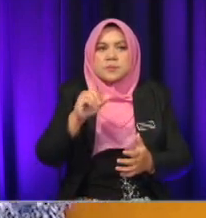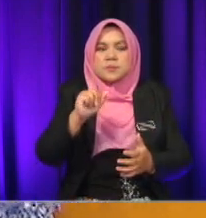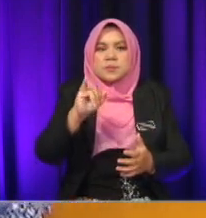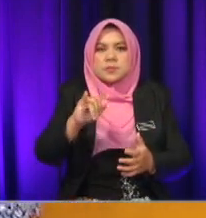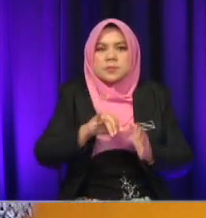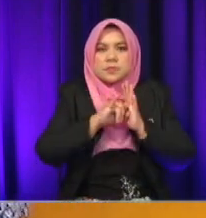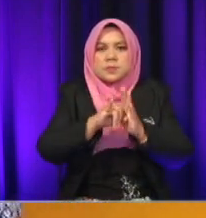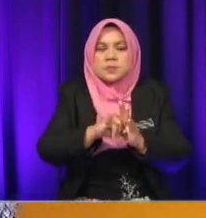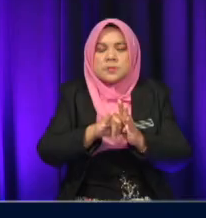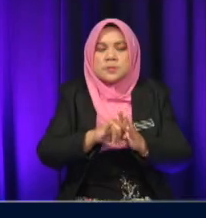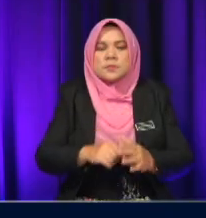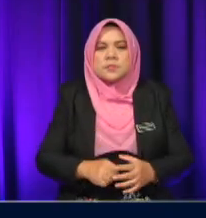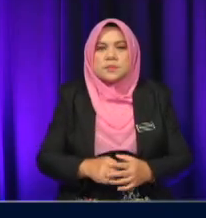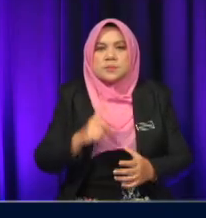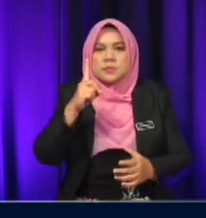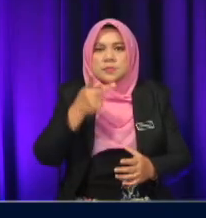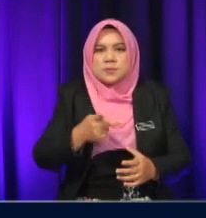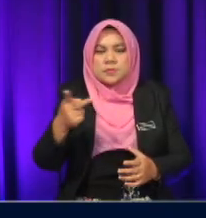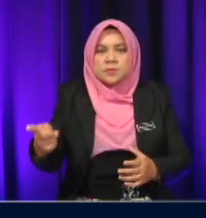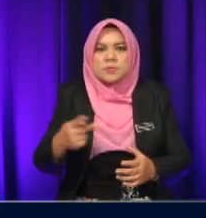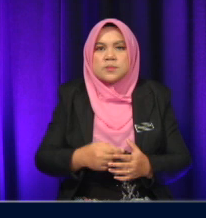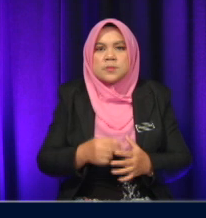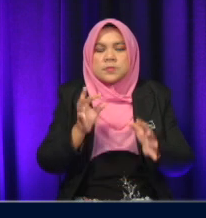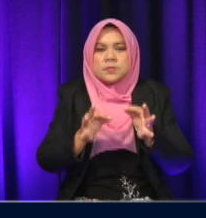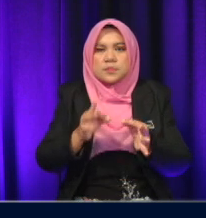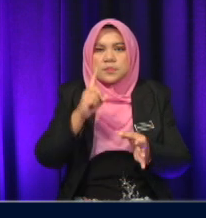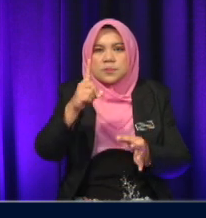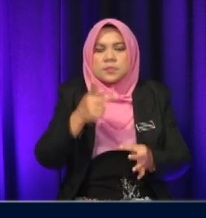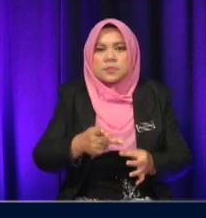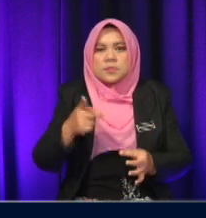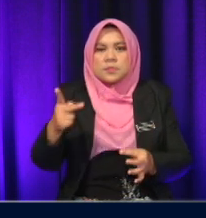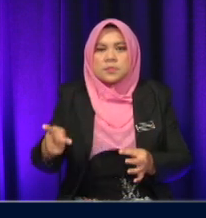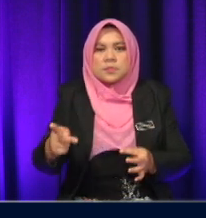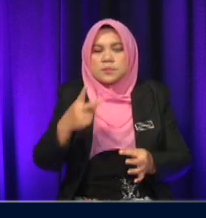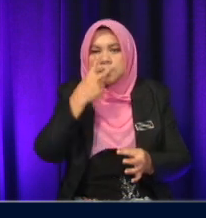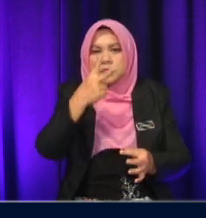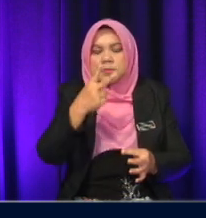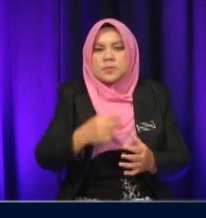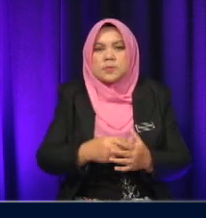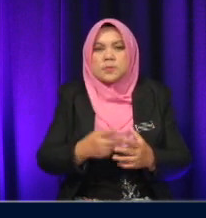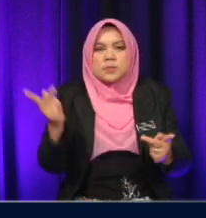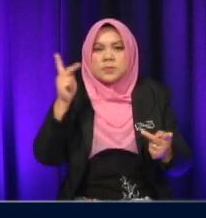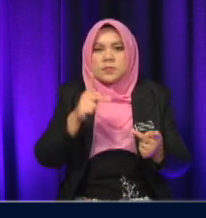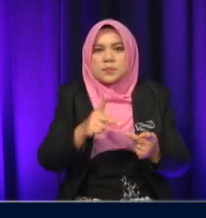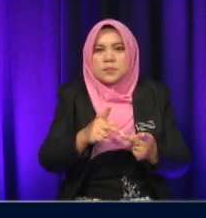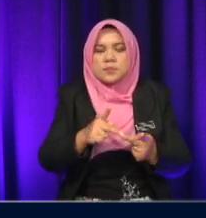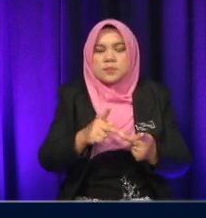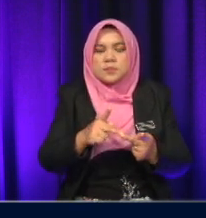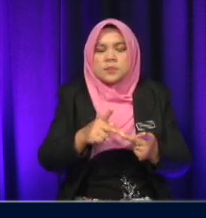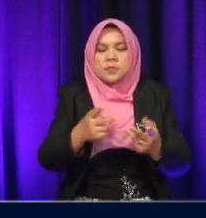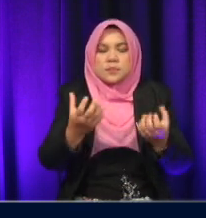adalah jenis dan sifat satu produk. Jadi, kalau satu produk tu kita kena tengoklah. Sesuai tak kita nak